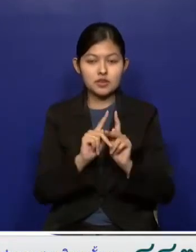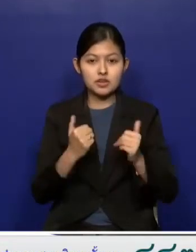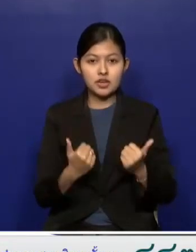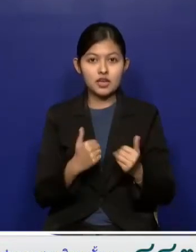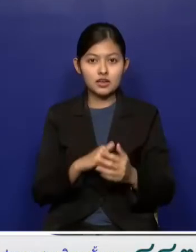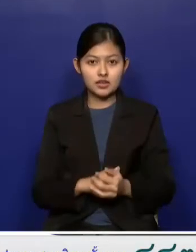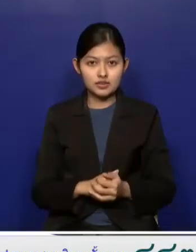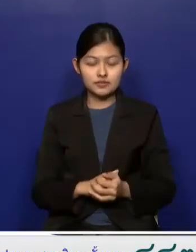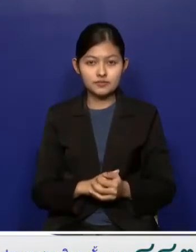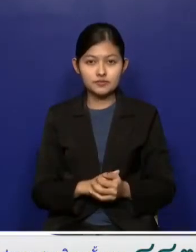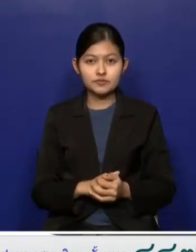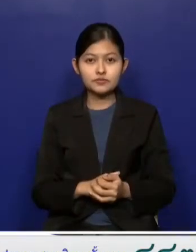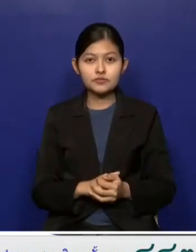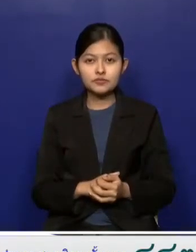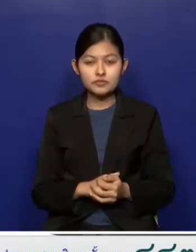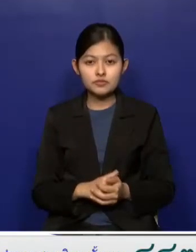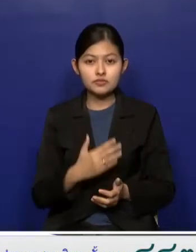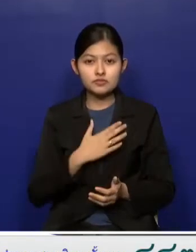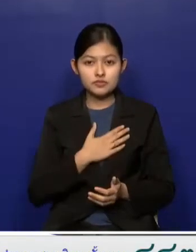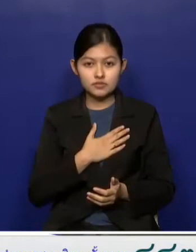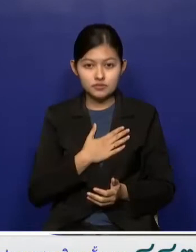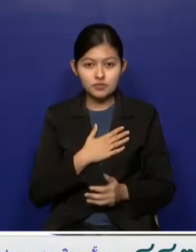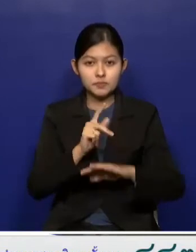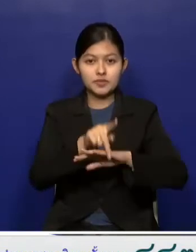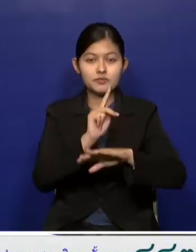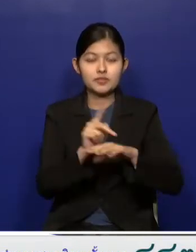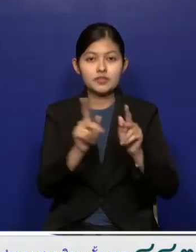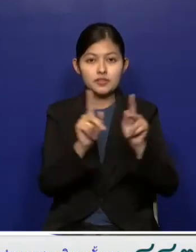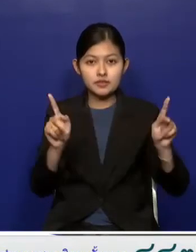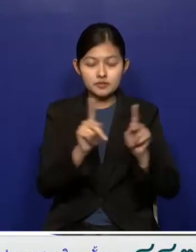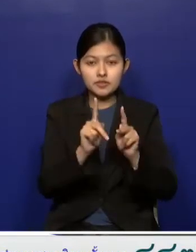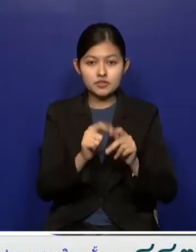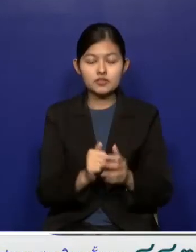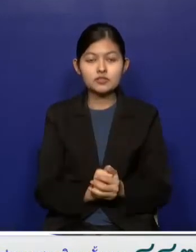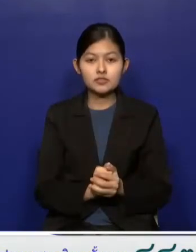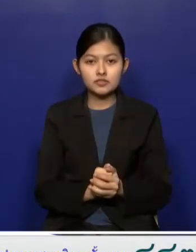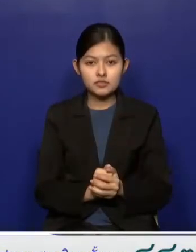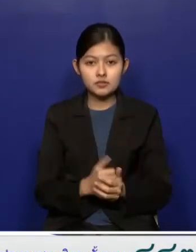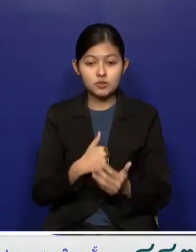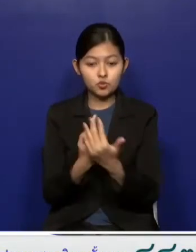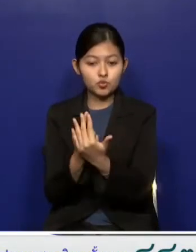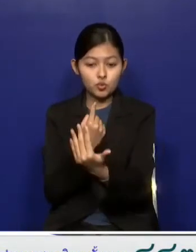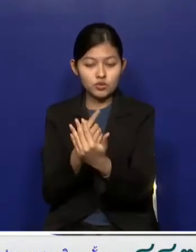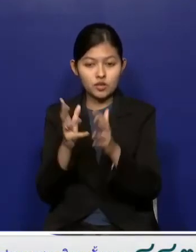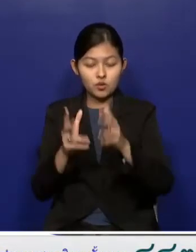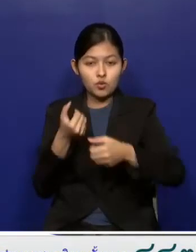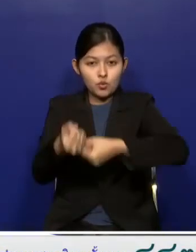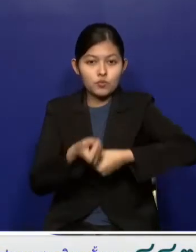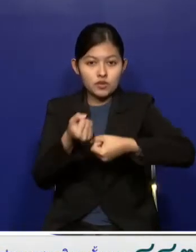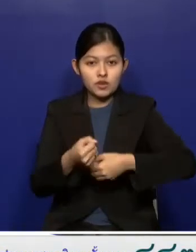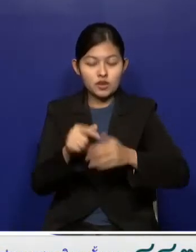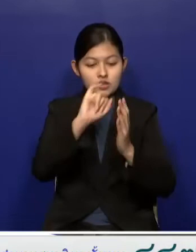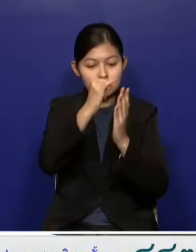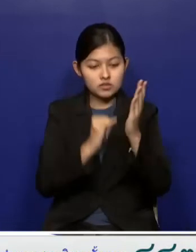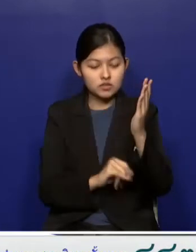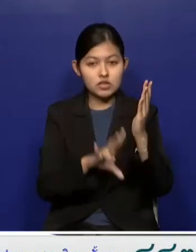ในคณะนี้และในฐานะที่เป็นประธานกรรมการกลางกลุ่มเกษตรกรไทยซึ่งเป็นตัวแทนพี่น้องเกษตรกรทั้ง77จังหวั